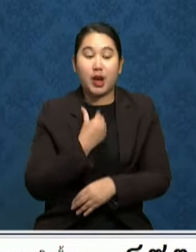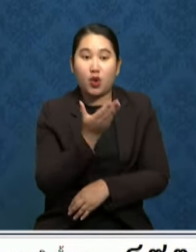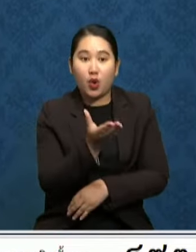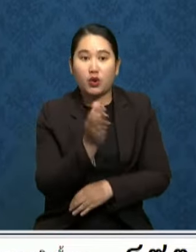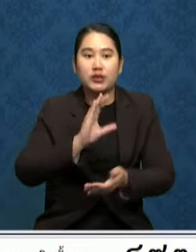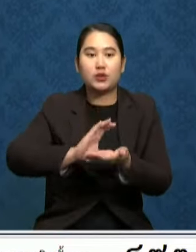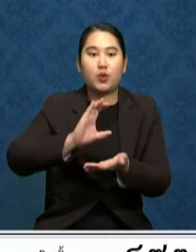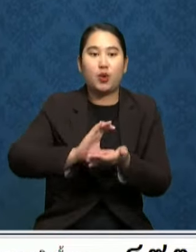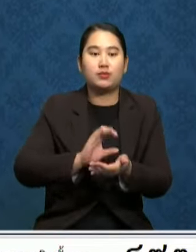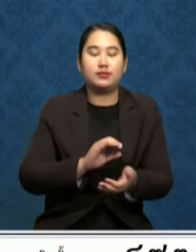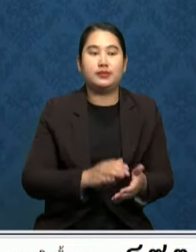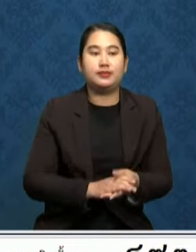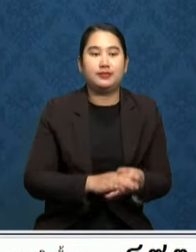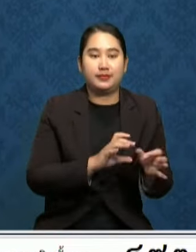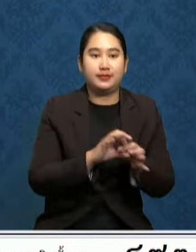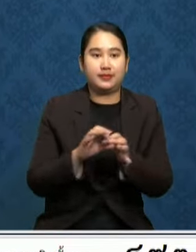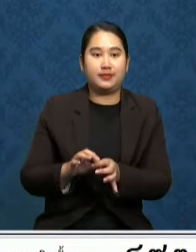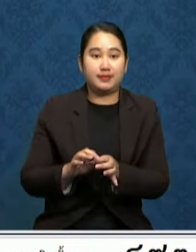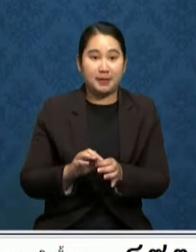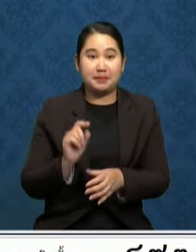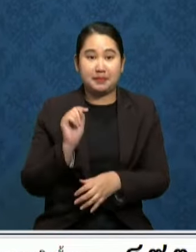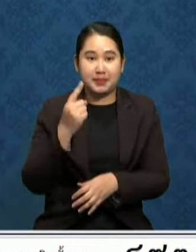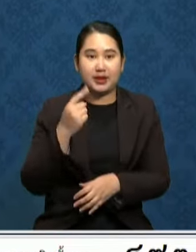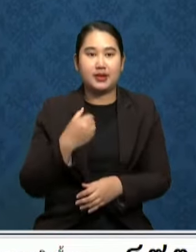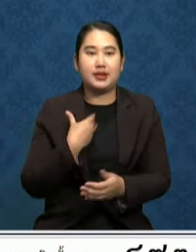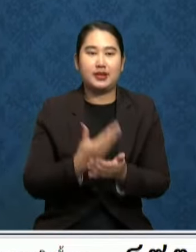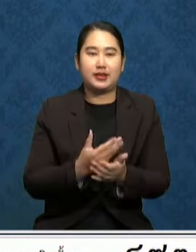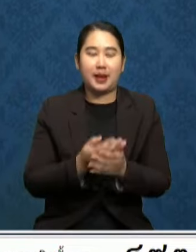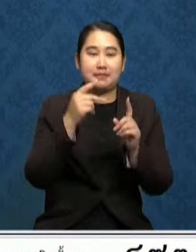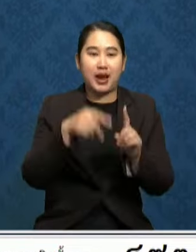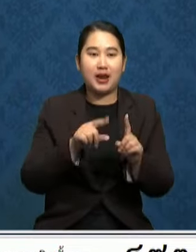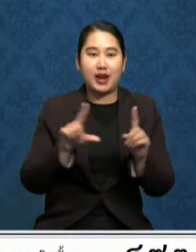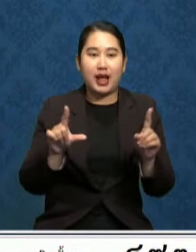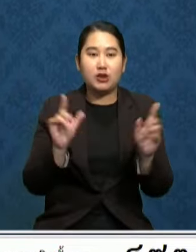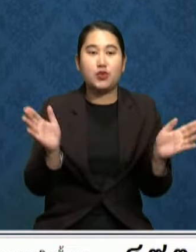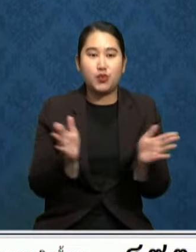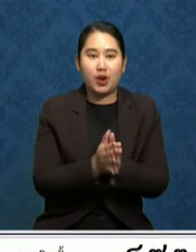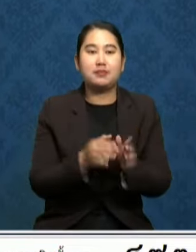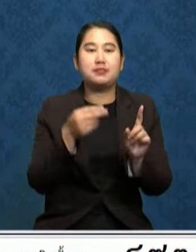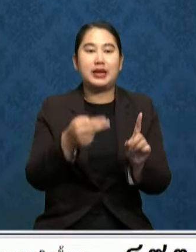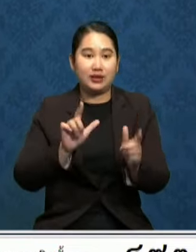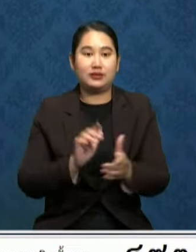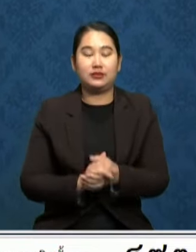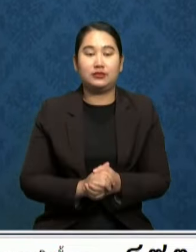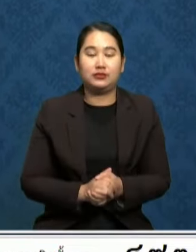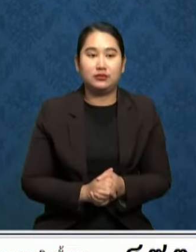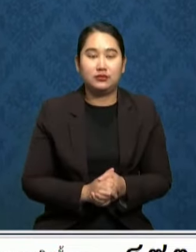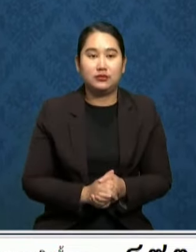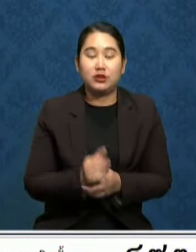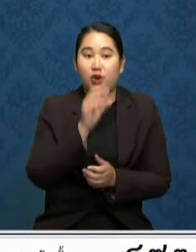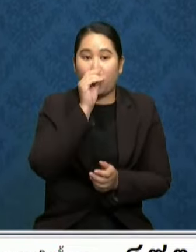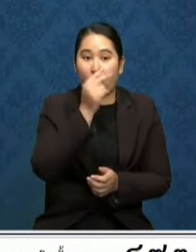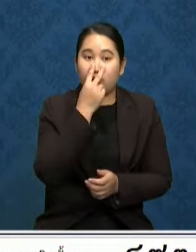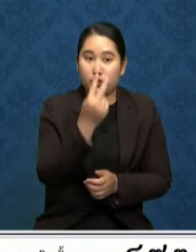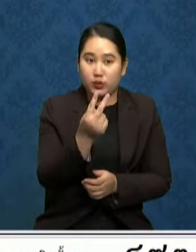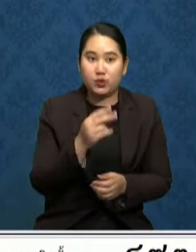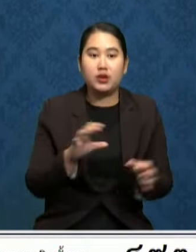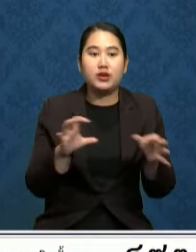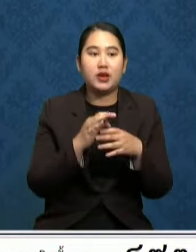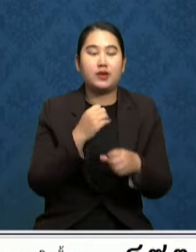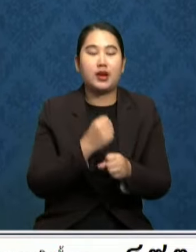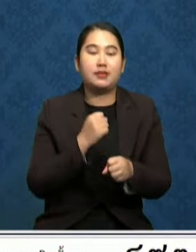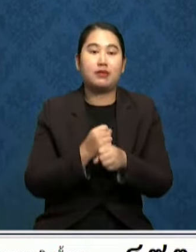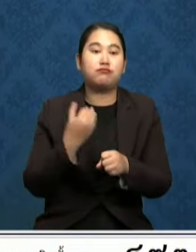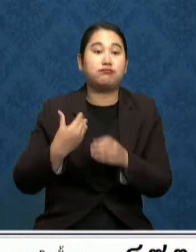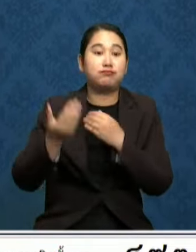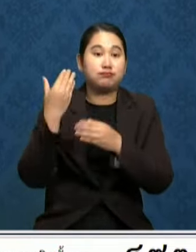พบ COO อ Tang Bitcoinมากไม้ 1,000 ล้านรวมๆ ปลุflejęแล้วก็ 50, ล้านถ้รองดูวผลประกอบการท